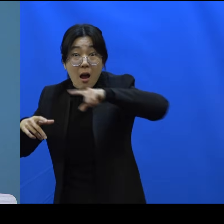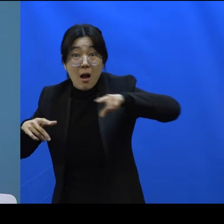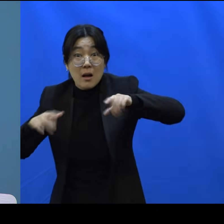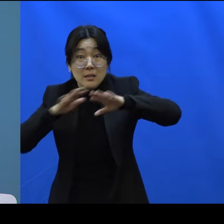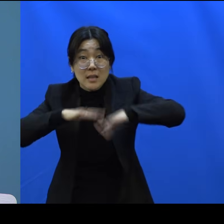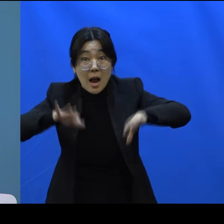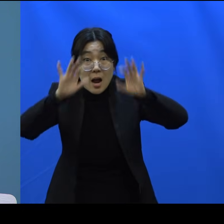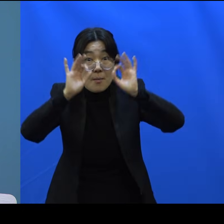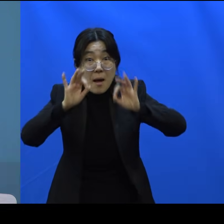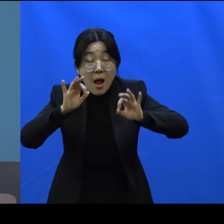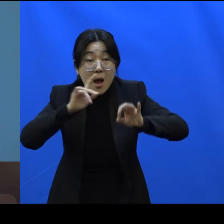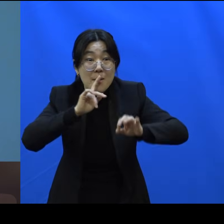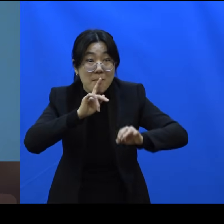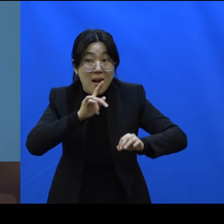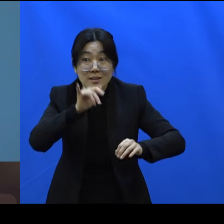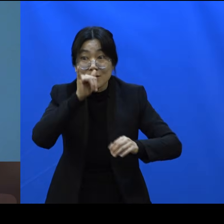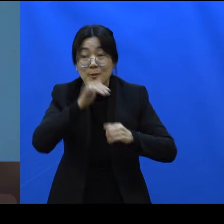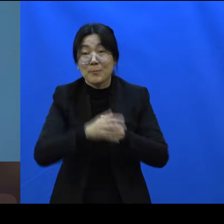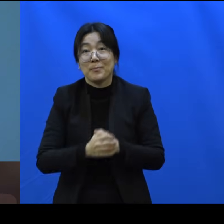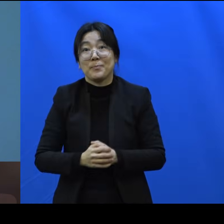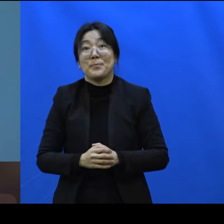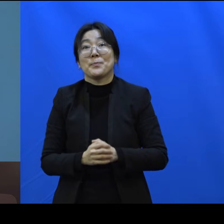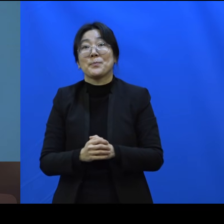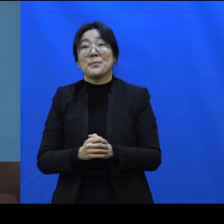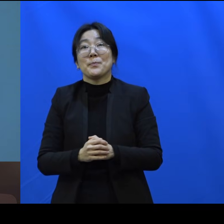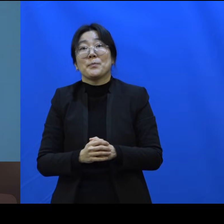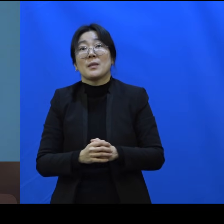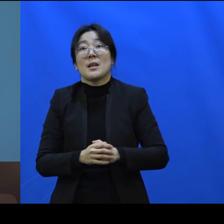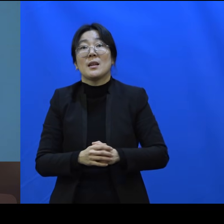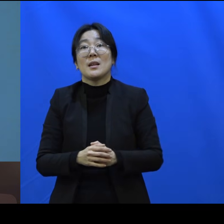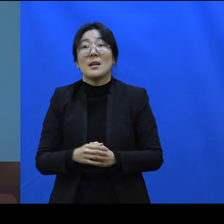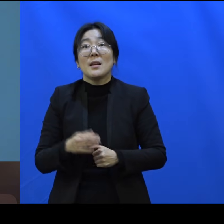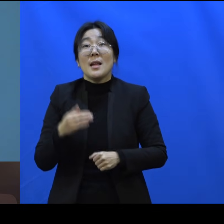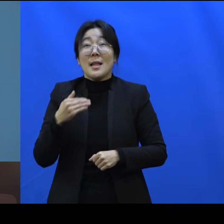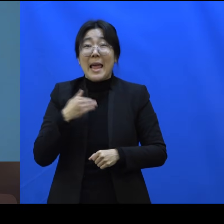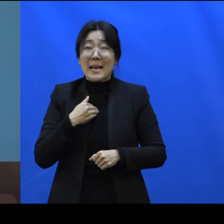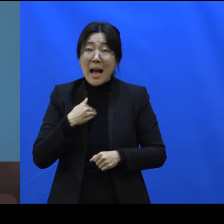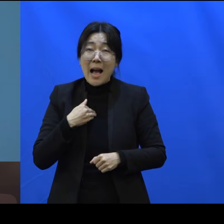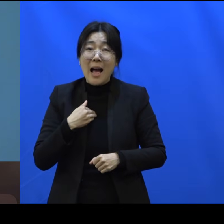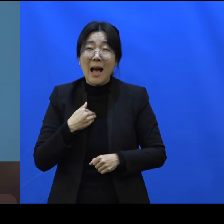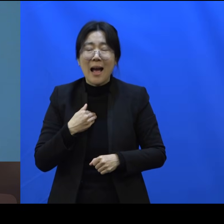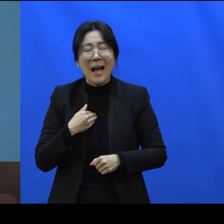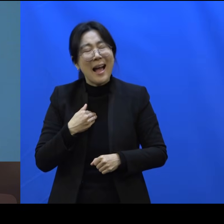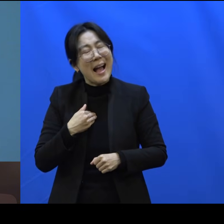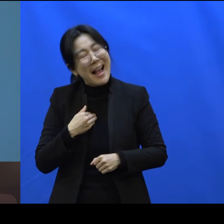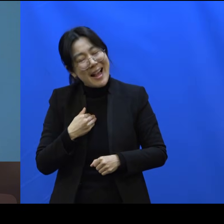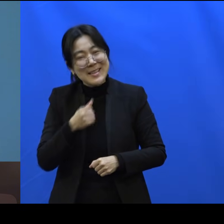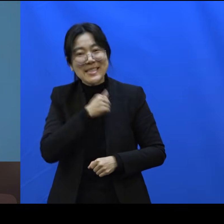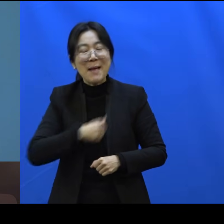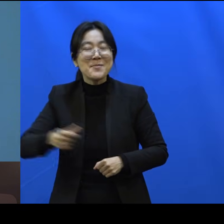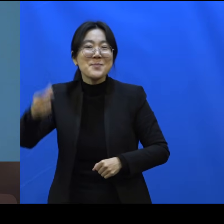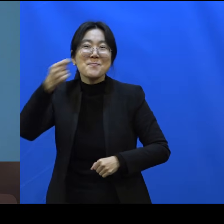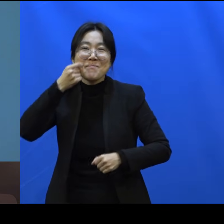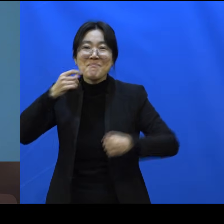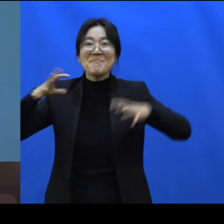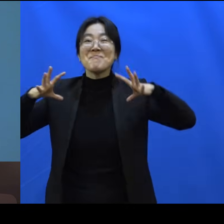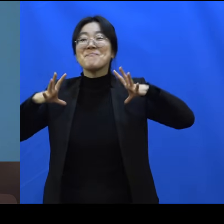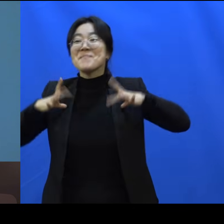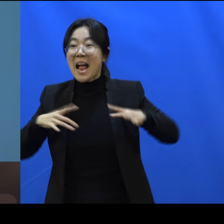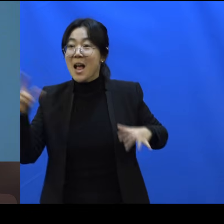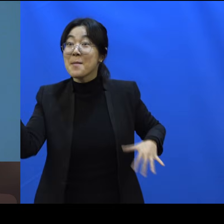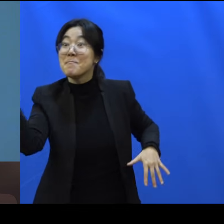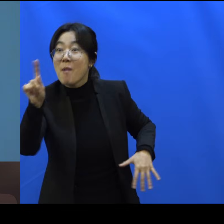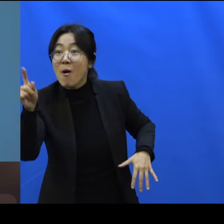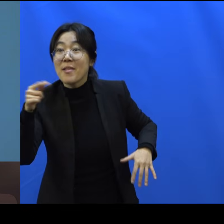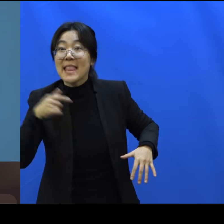11장 30절에 그 마지막 절이 11장 30절에 이렇게 얘기해요. 바울이 내가 부득불 자랑할진대